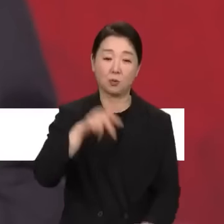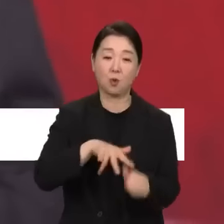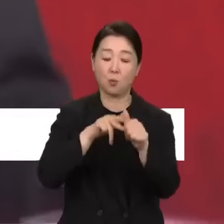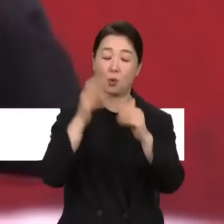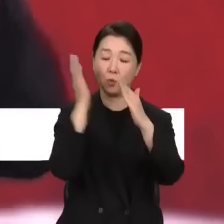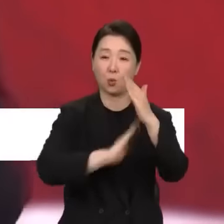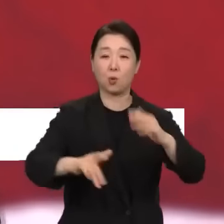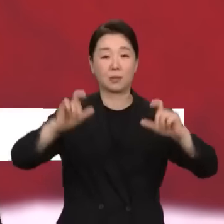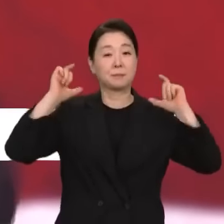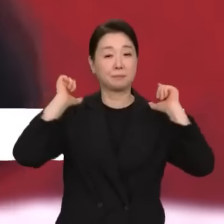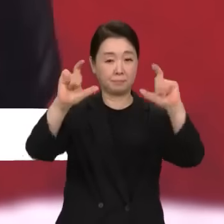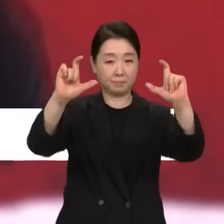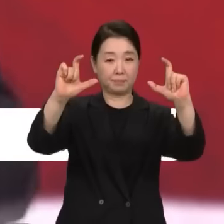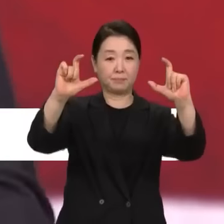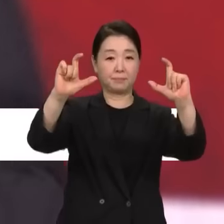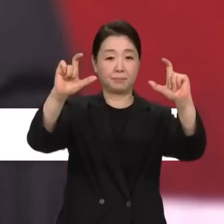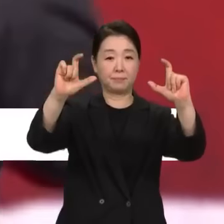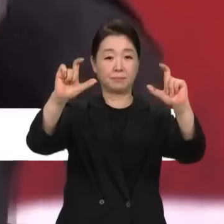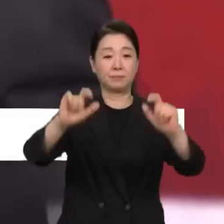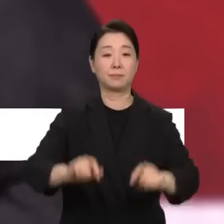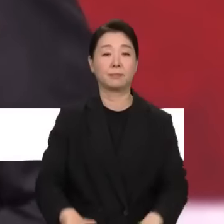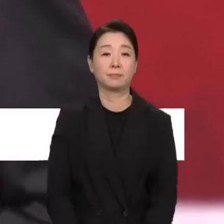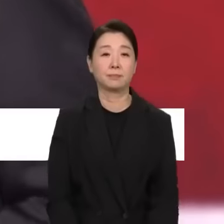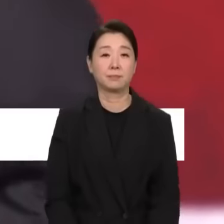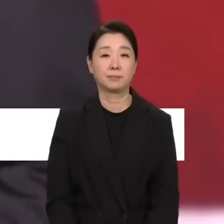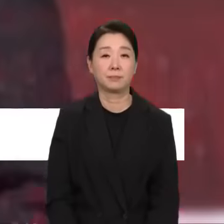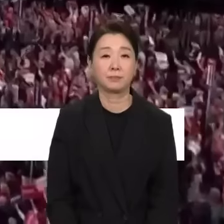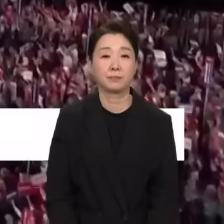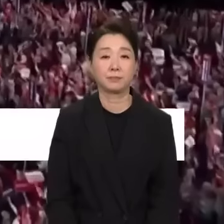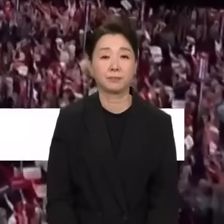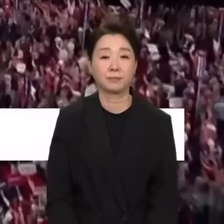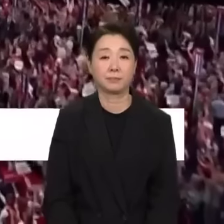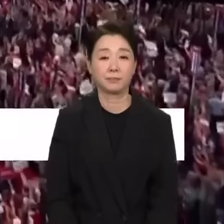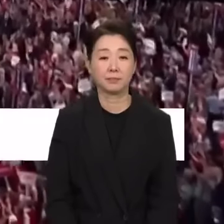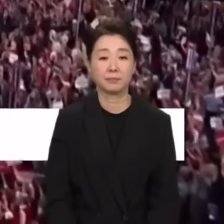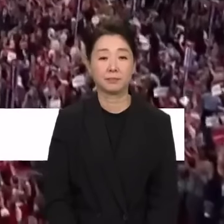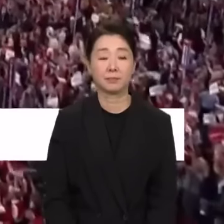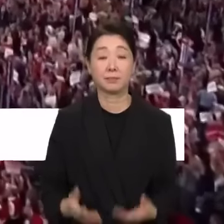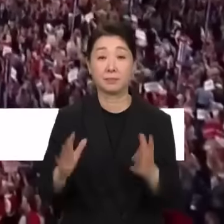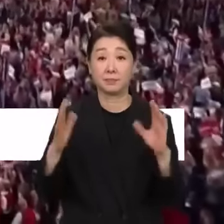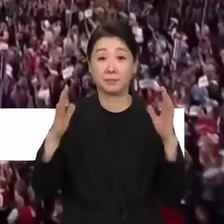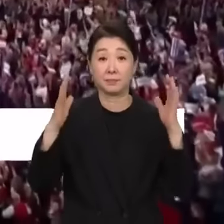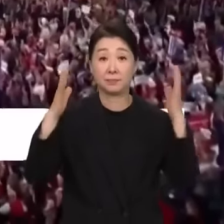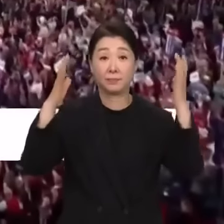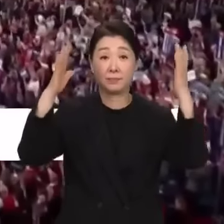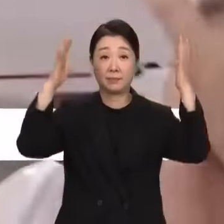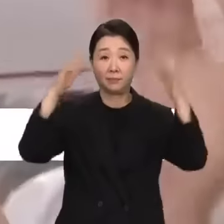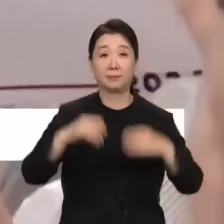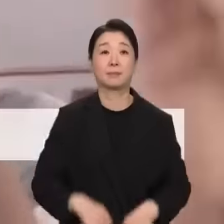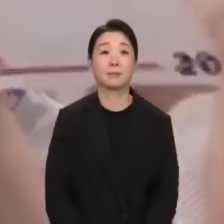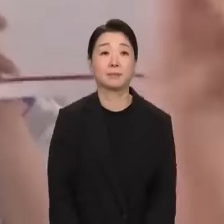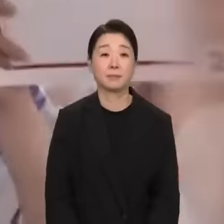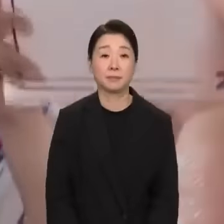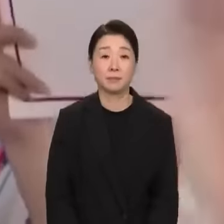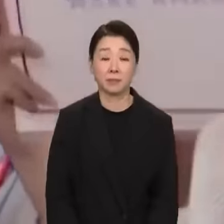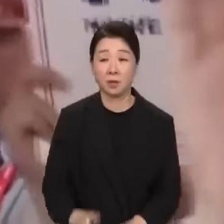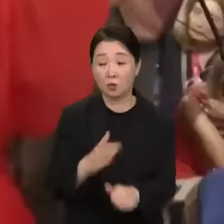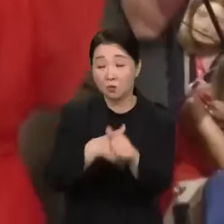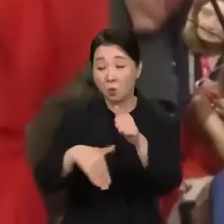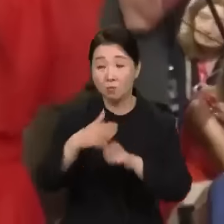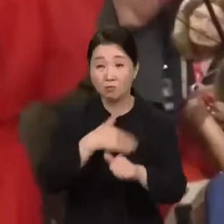J. Trump for the office of President of the United States. 현장